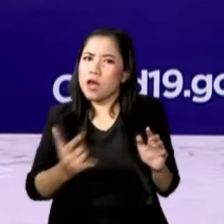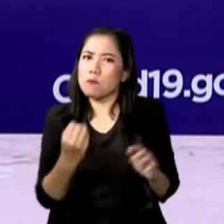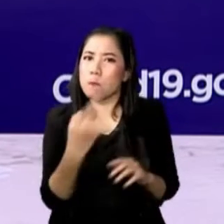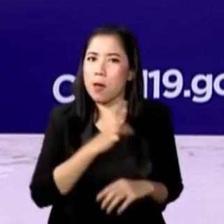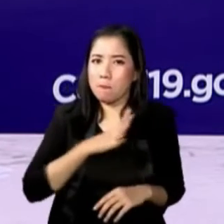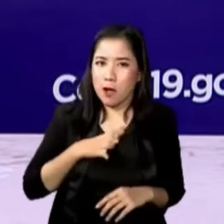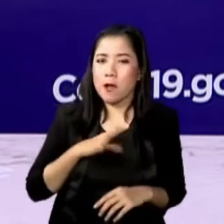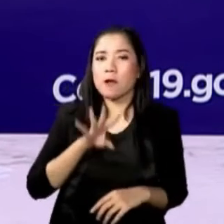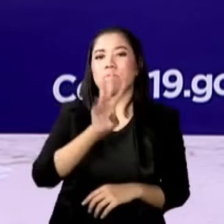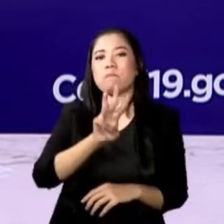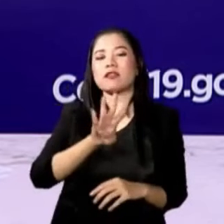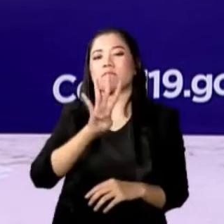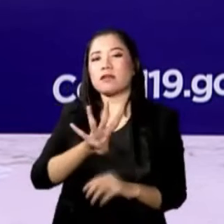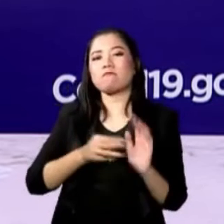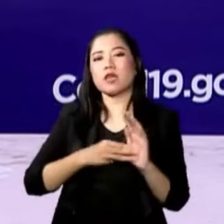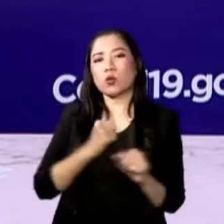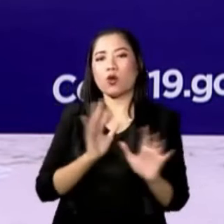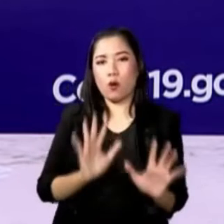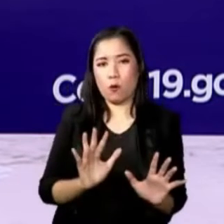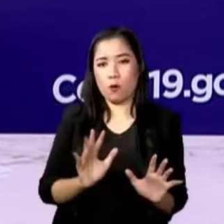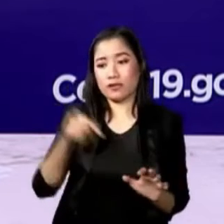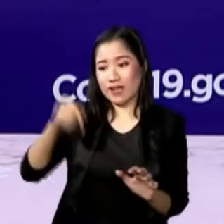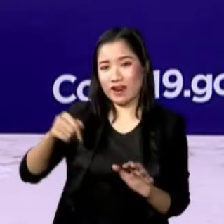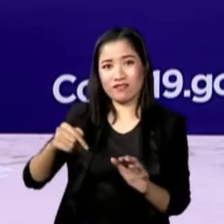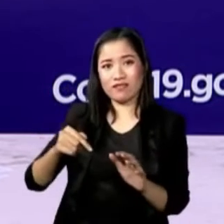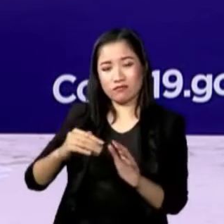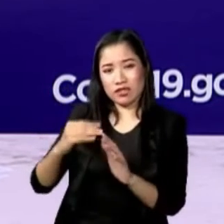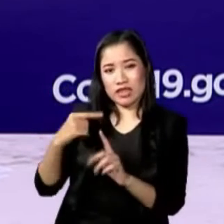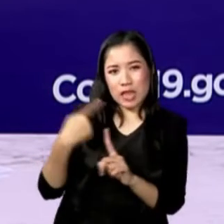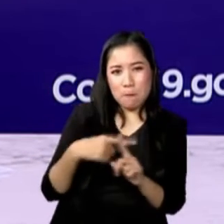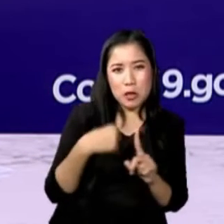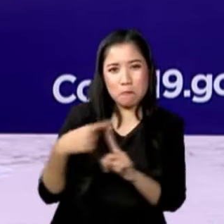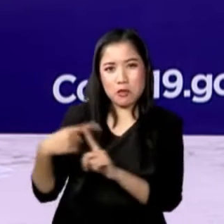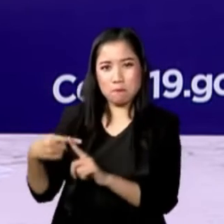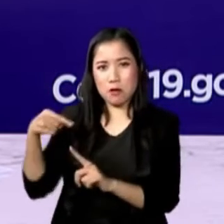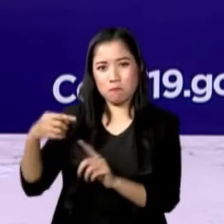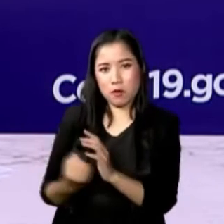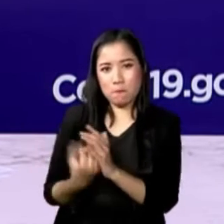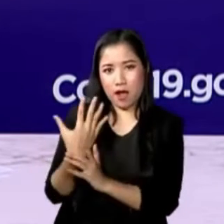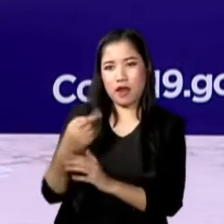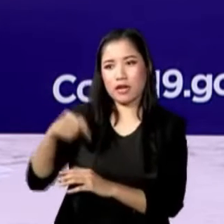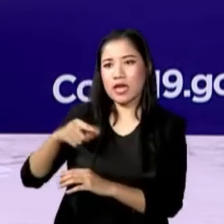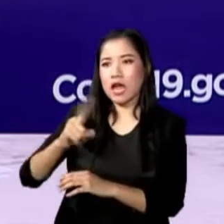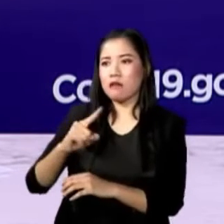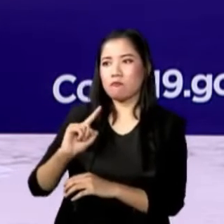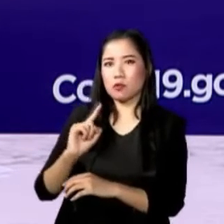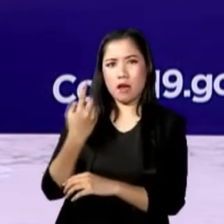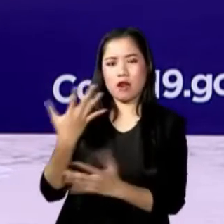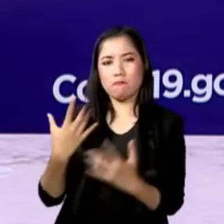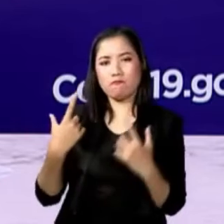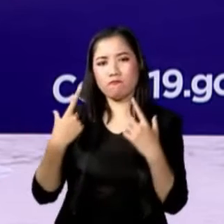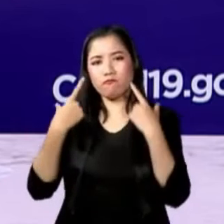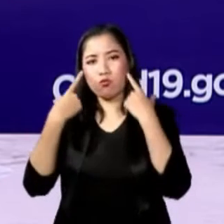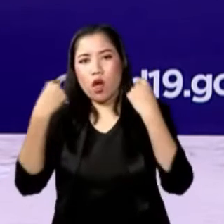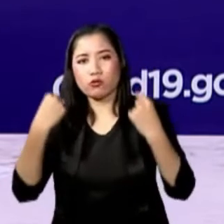Saat ini, perkembangan penanganan yang menunjukkan tren perburukan, utamanya pada Pulau Jawa dan